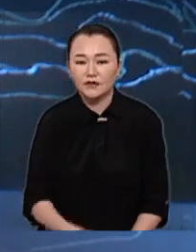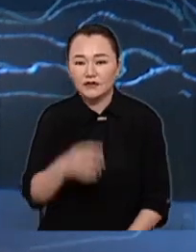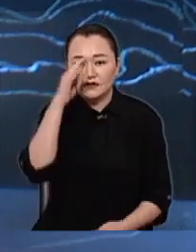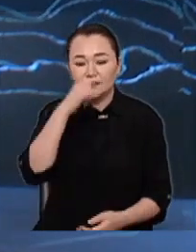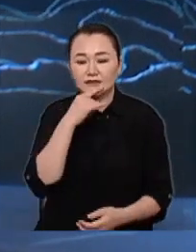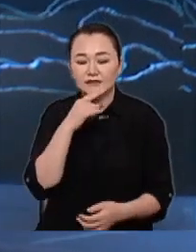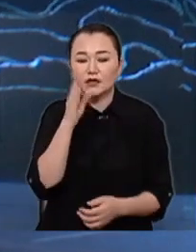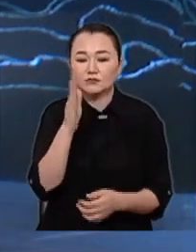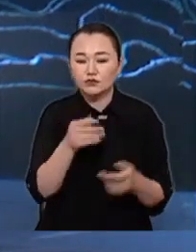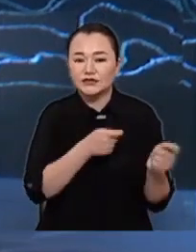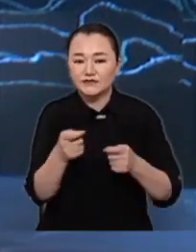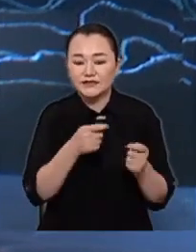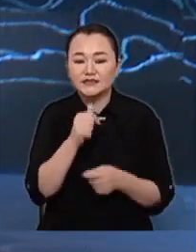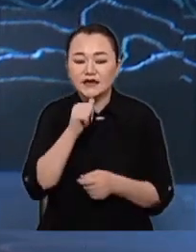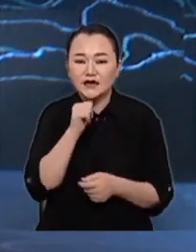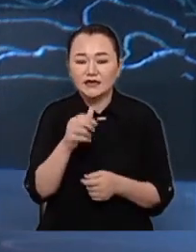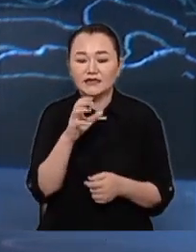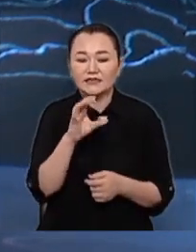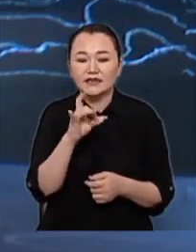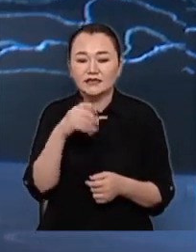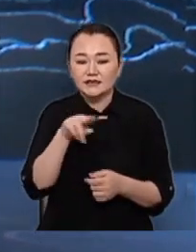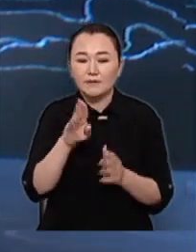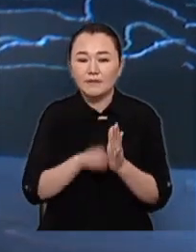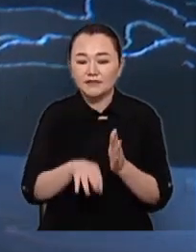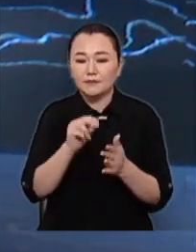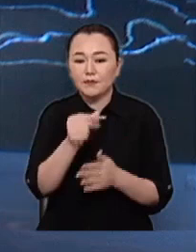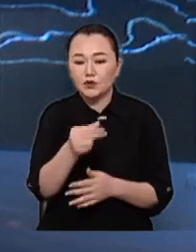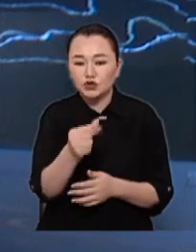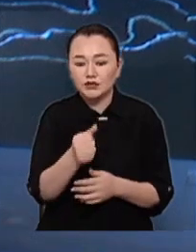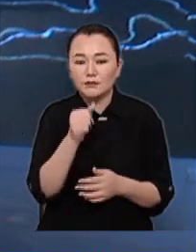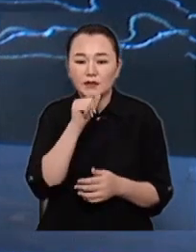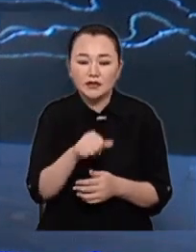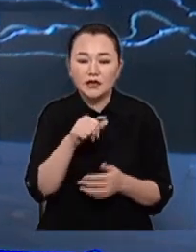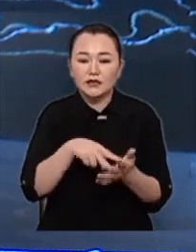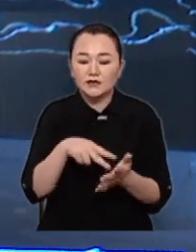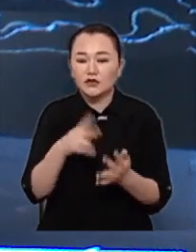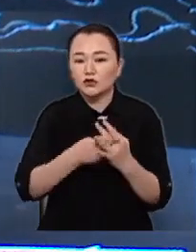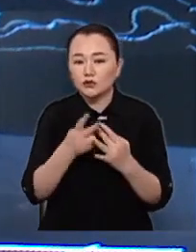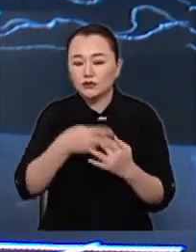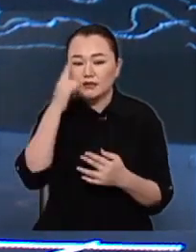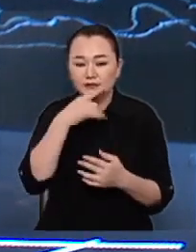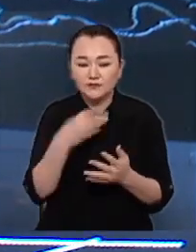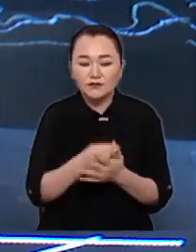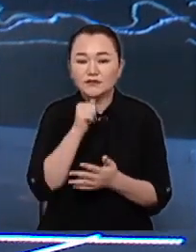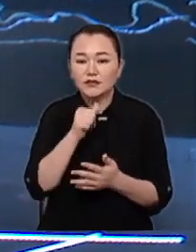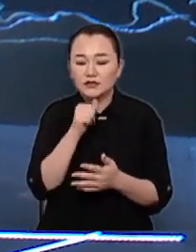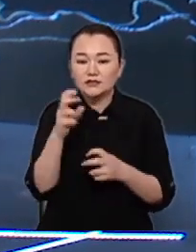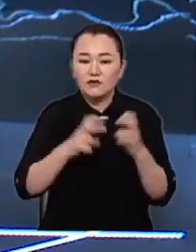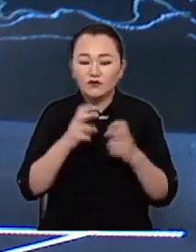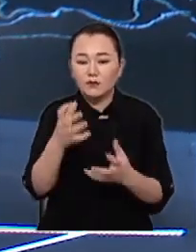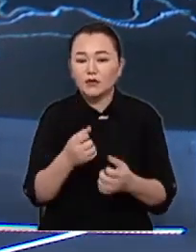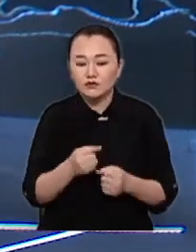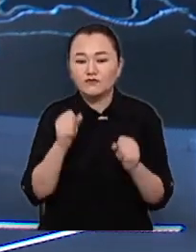В Казахстан будут завозить сахар-сырец без пошлины. Благодаря тарифной льготе отечественные сахарные заводы